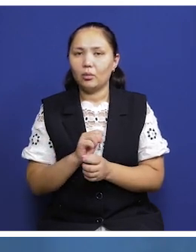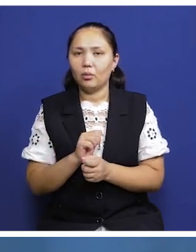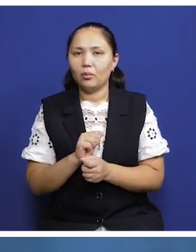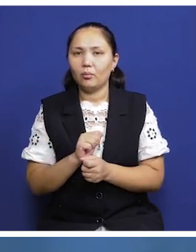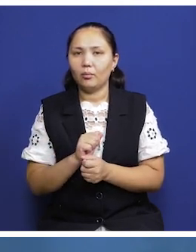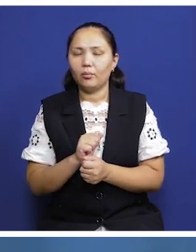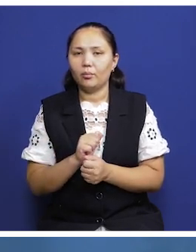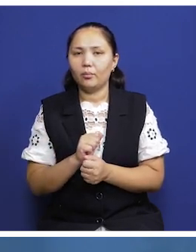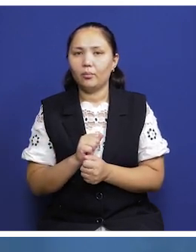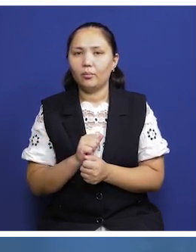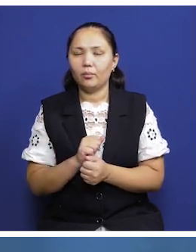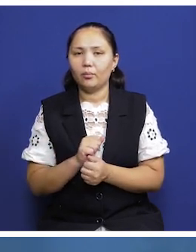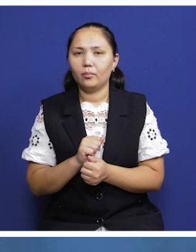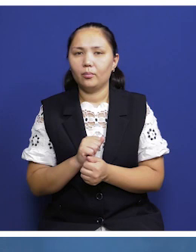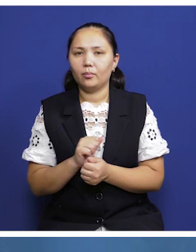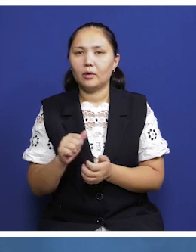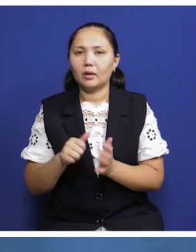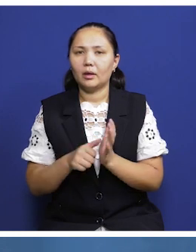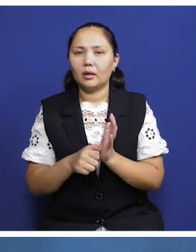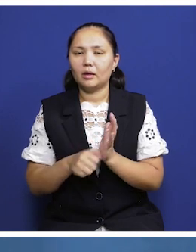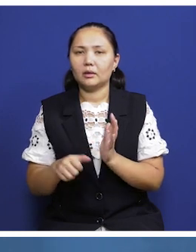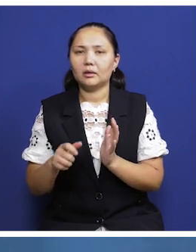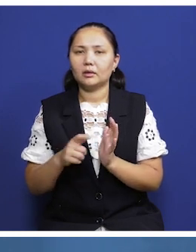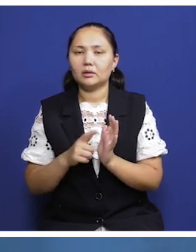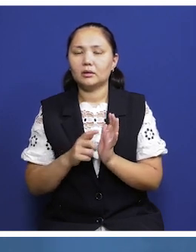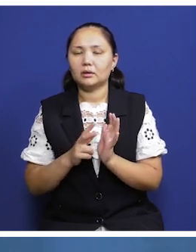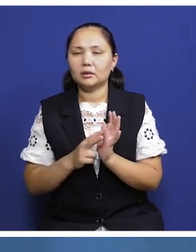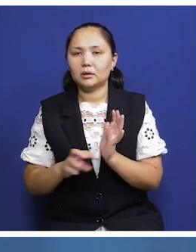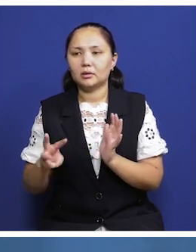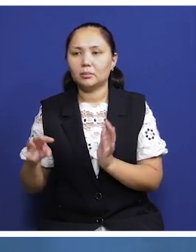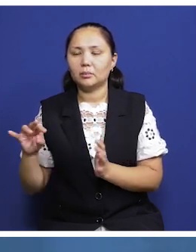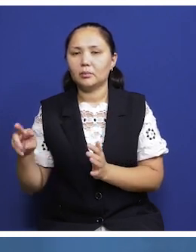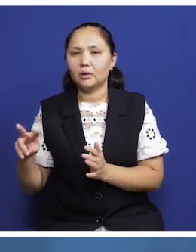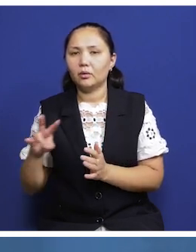осы шіркеуге жылда біз 600-800 миллион теңге қаржы бөліп отыратын боламыз.